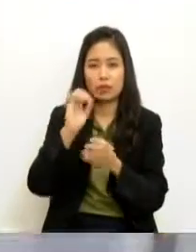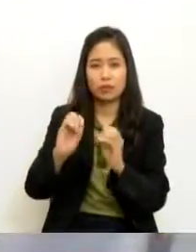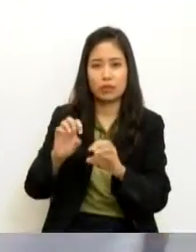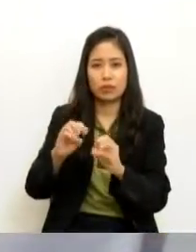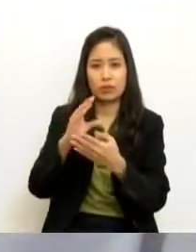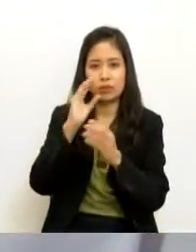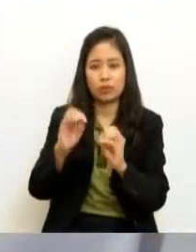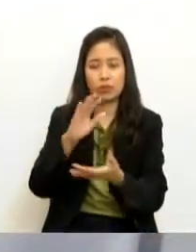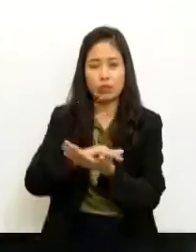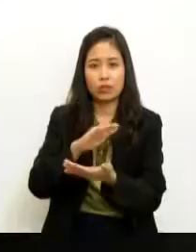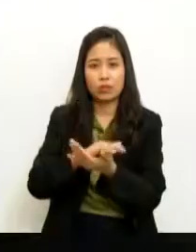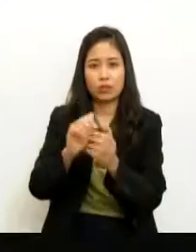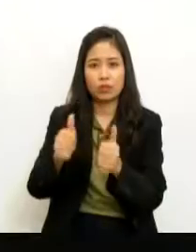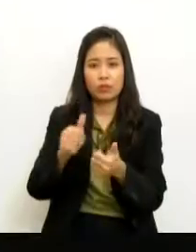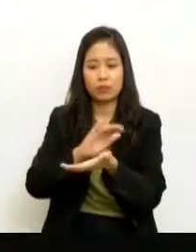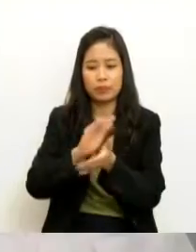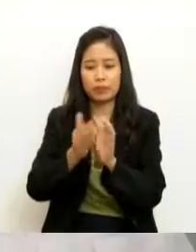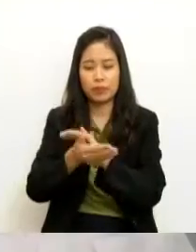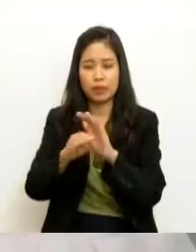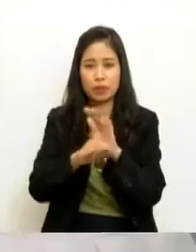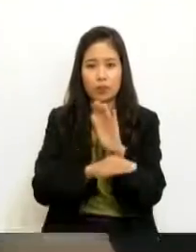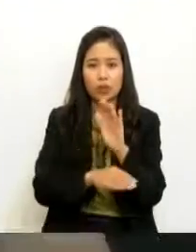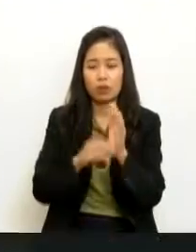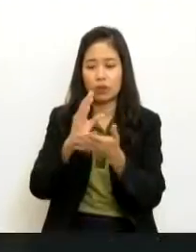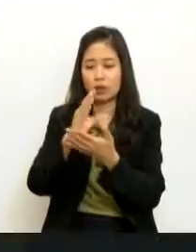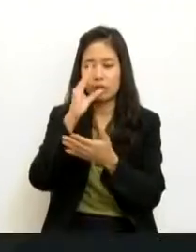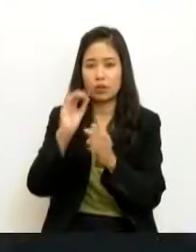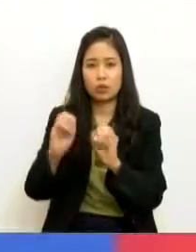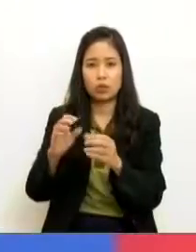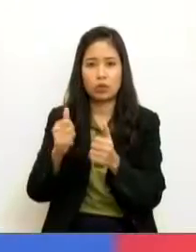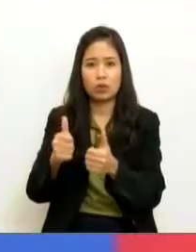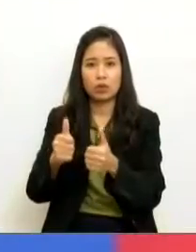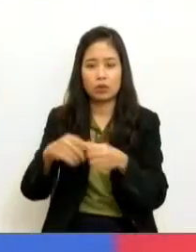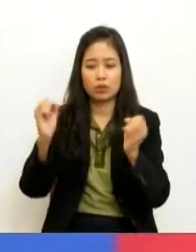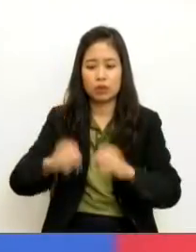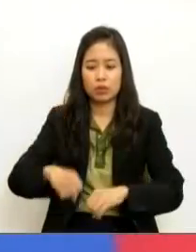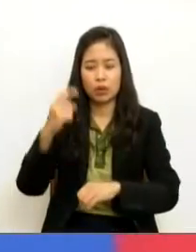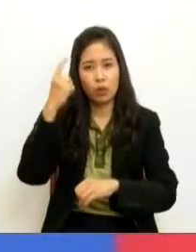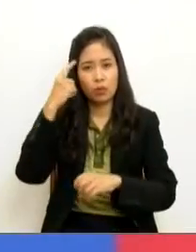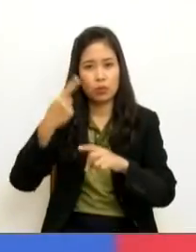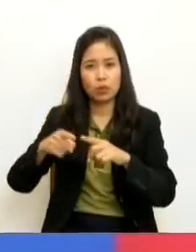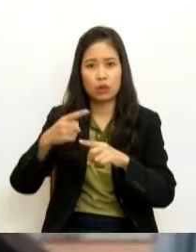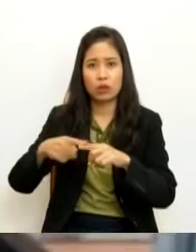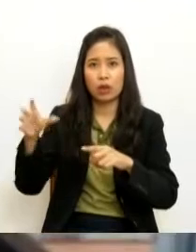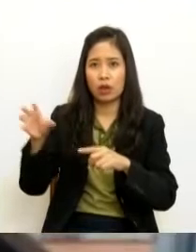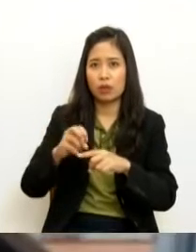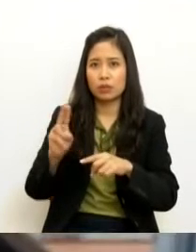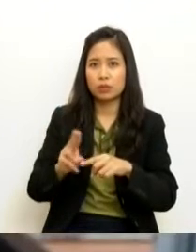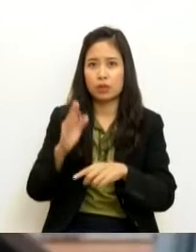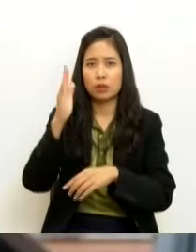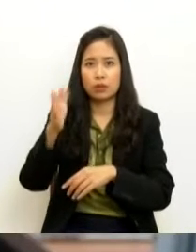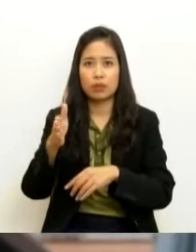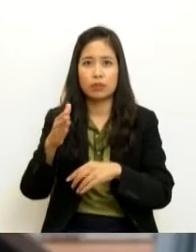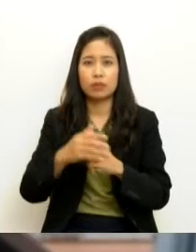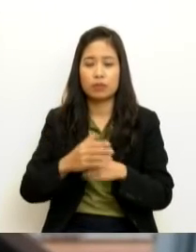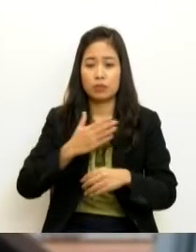ให้ผู้เรียนได้เปลี่ยนกระบวนการในการเรียนรู้ของตนเองและก็สามารถที่จะนำความรู้ไปประยุกต์ใช้ได้ต่อไป ในฐานะของพวกเราช